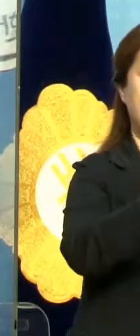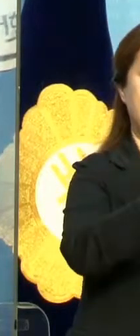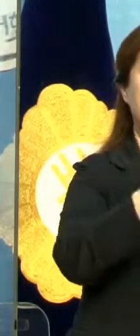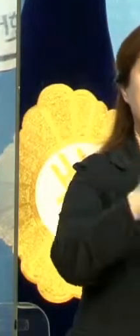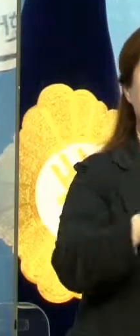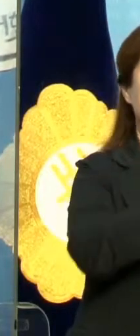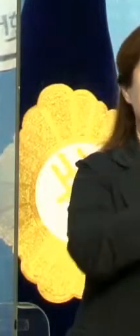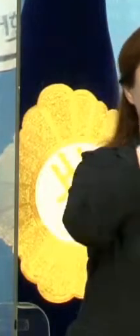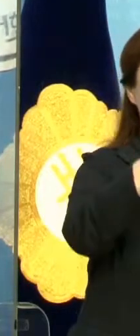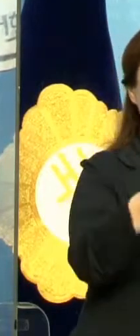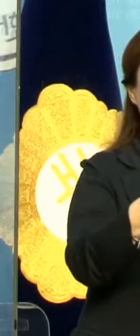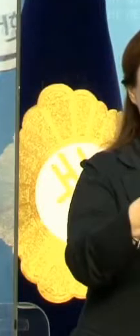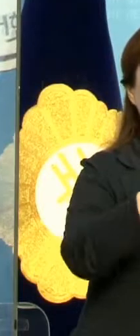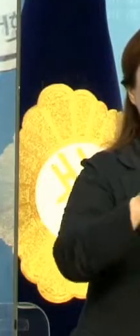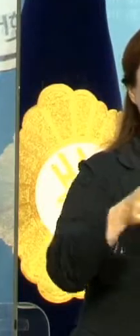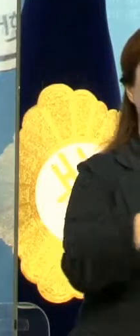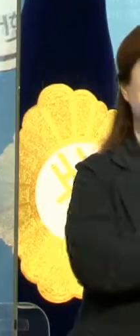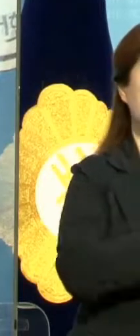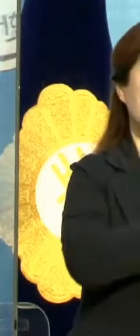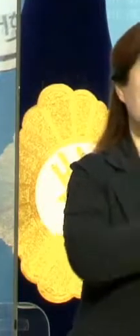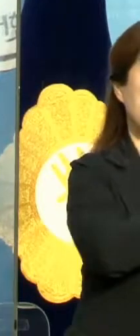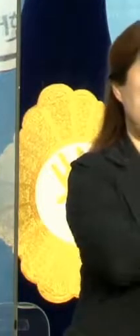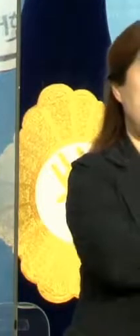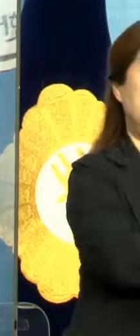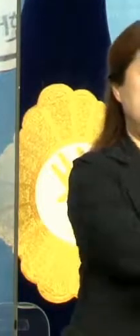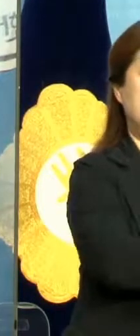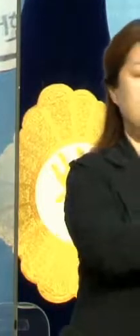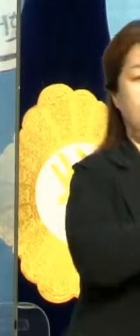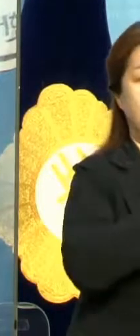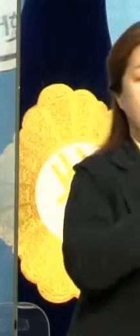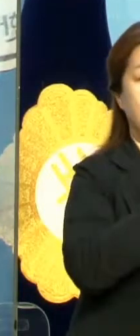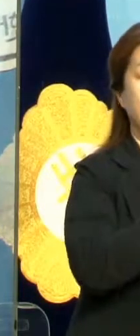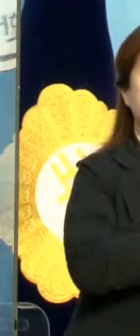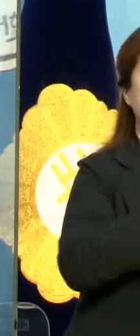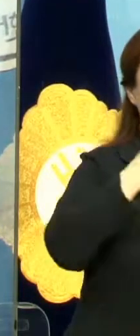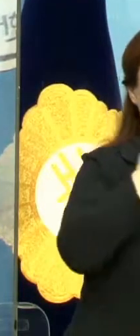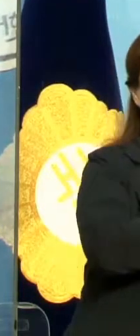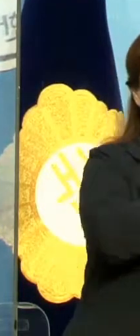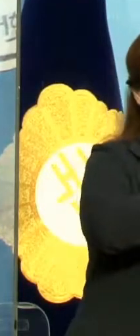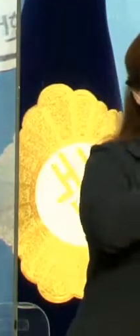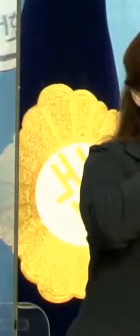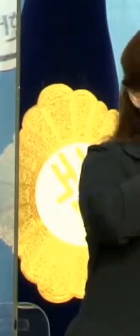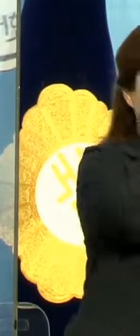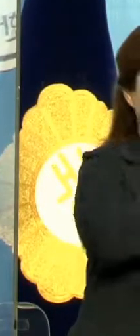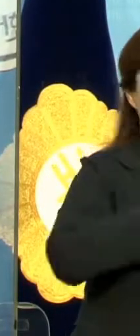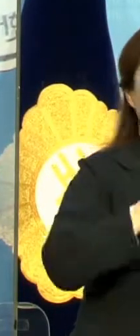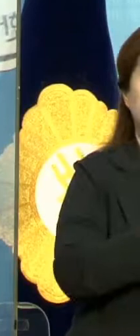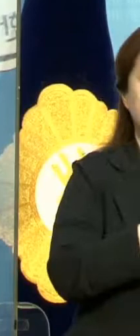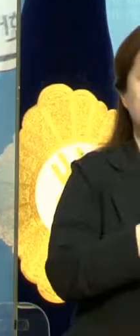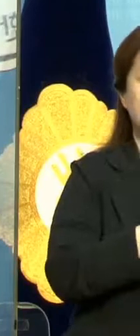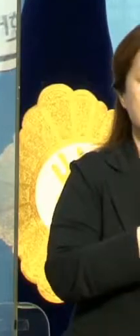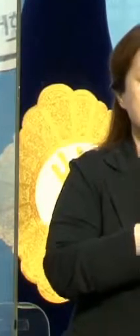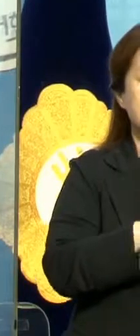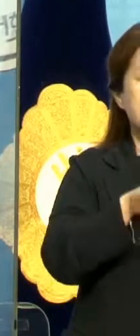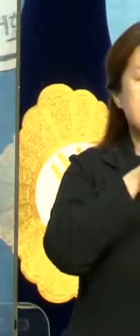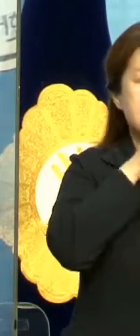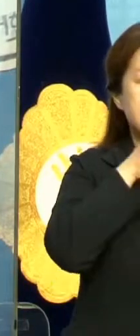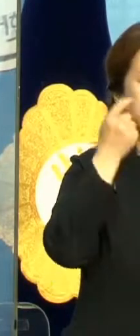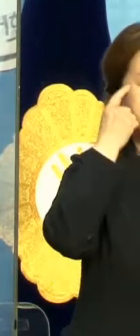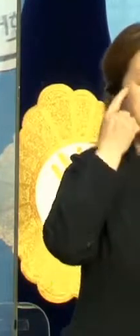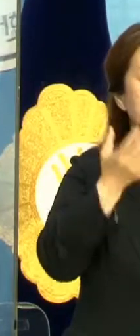우연히 국회의원의 권능과 권한을 이용해서 사적 이익을 추구했다는 합리적인 의심을 가질 수 밖에